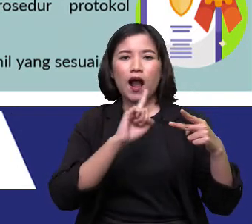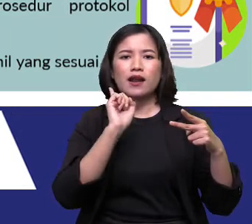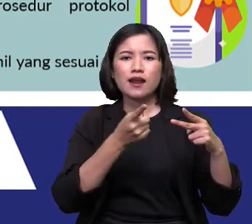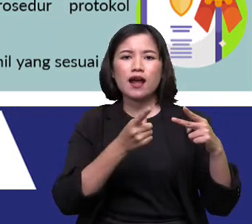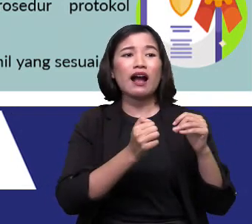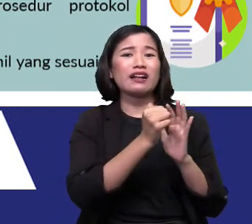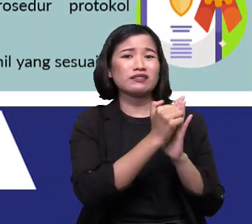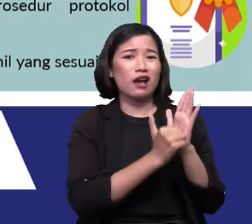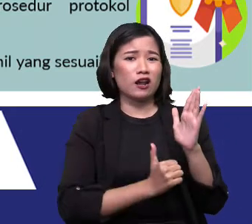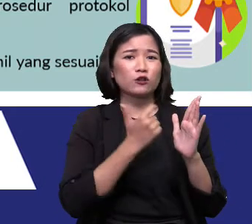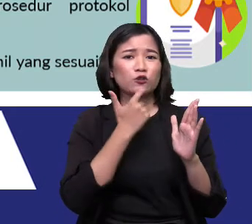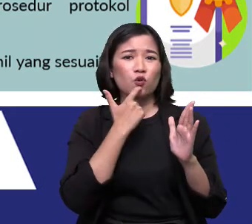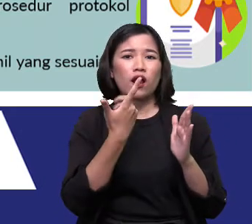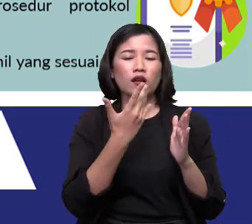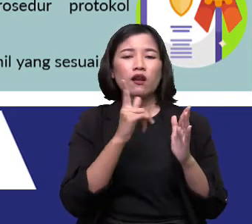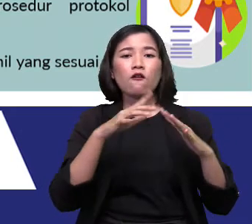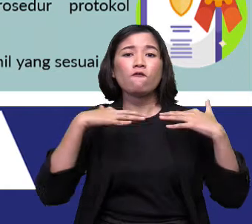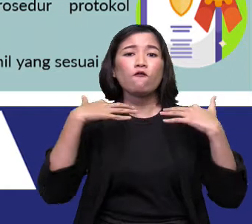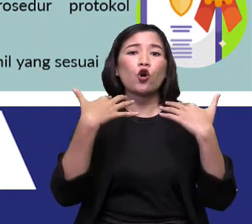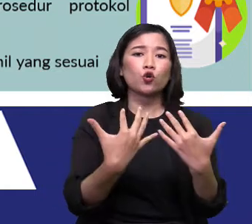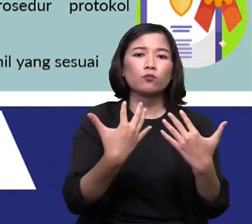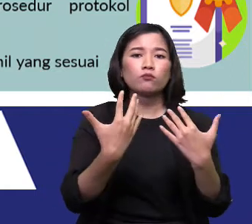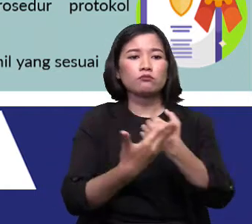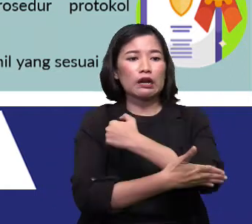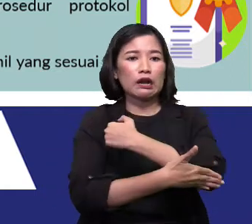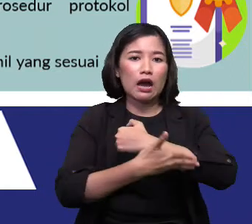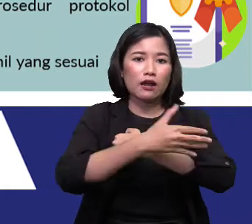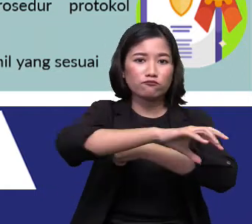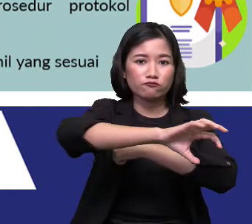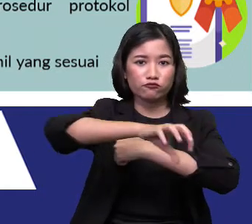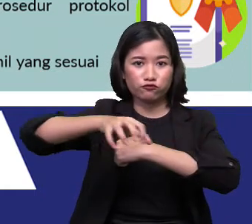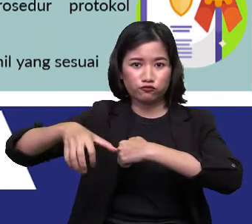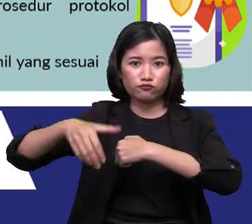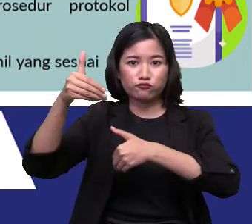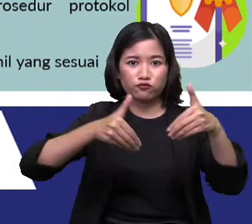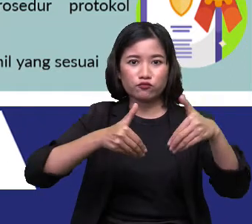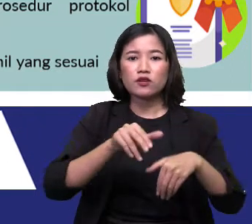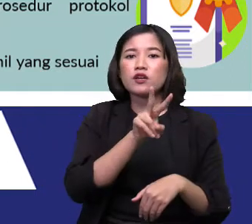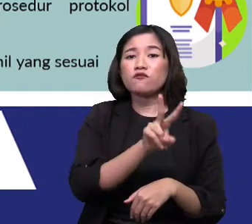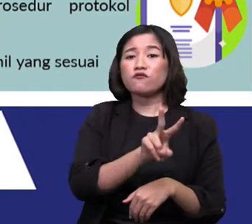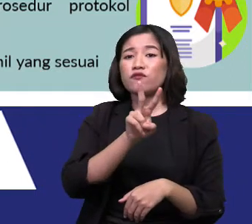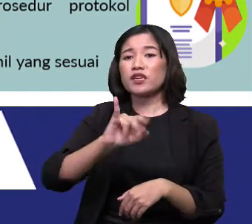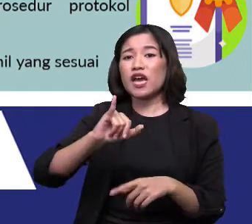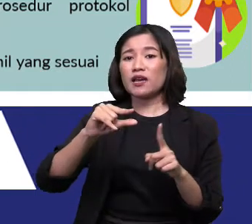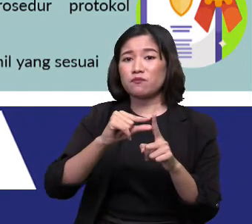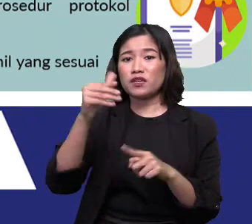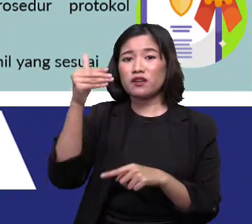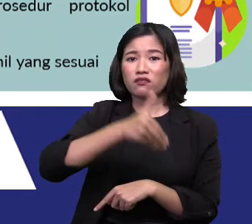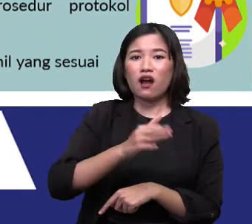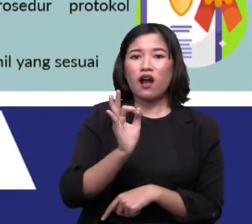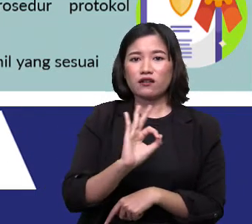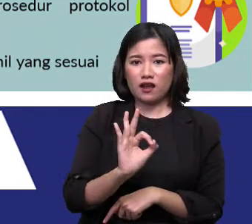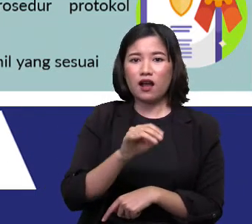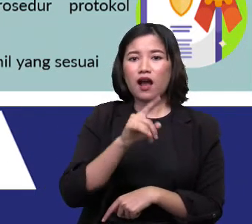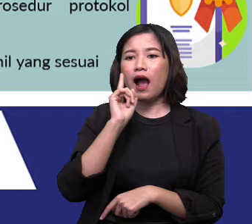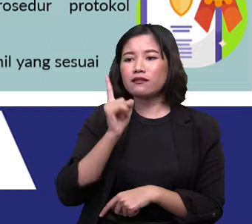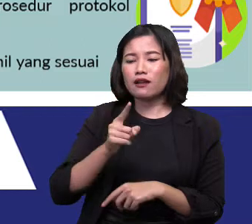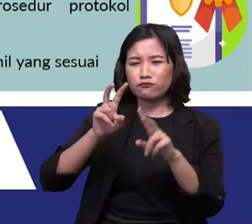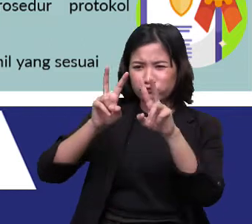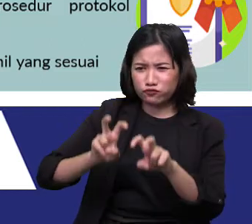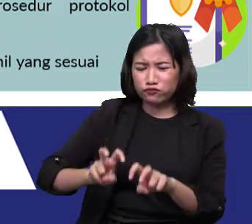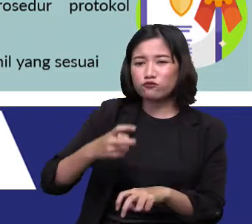bersifat forum multilateral dan tidak melibatkan pipi wajib melakukan prosedur pemeriksaan gejala berkaitan